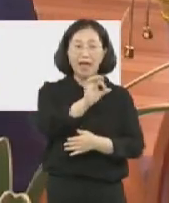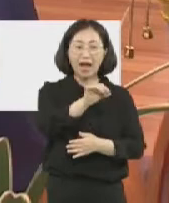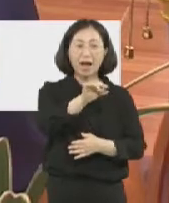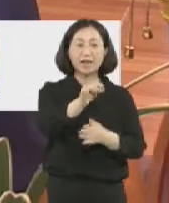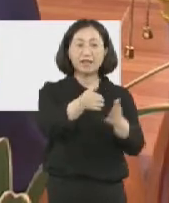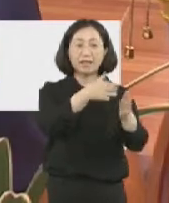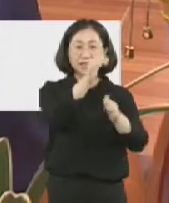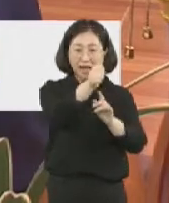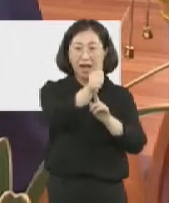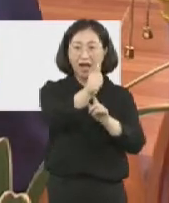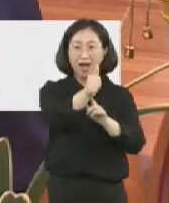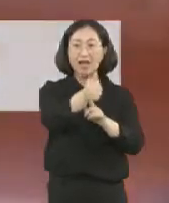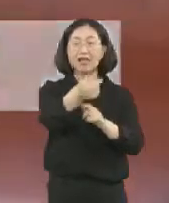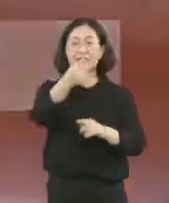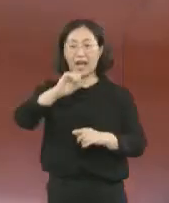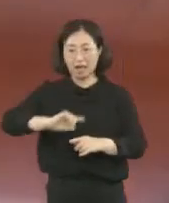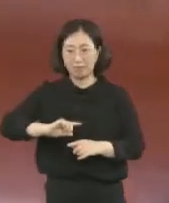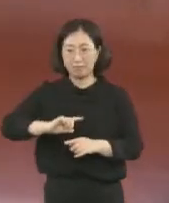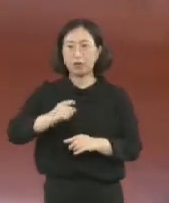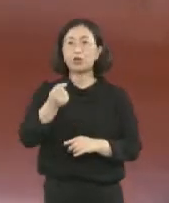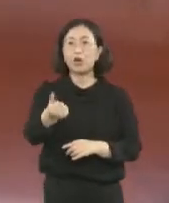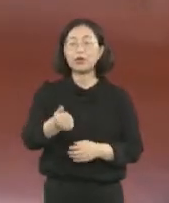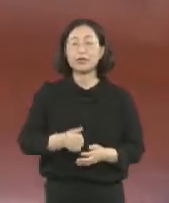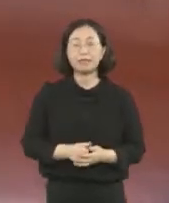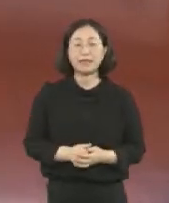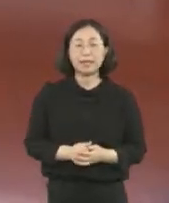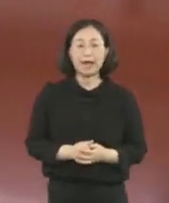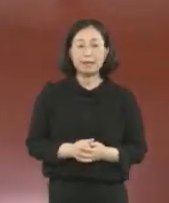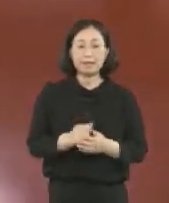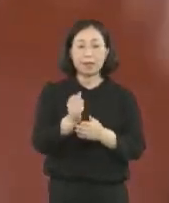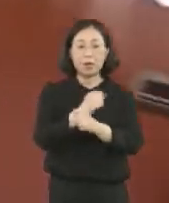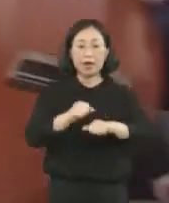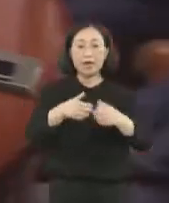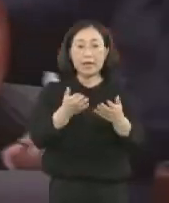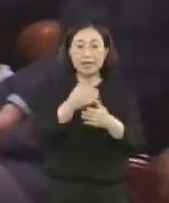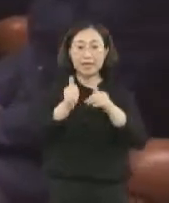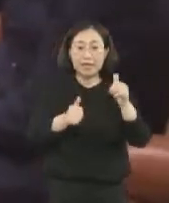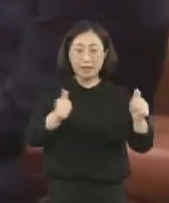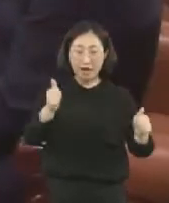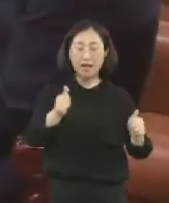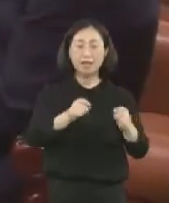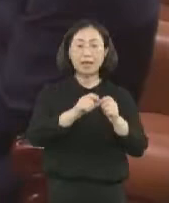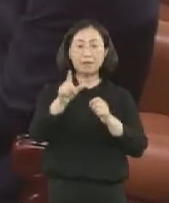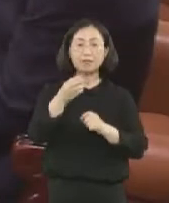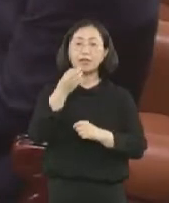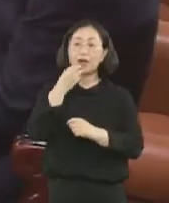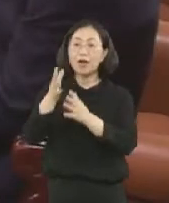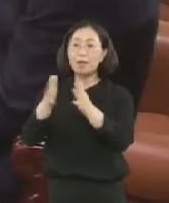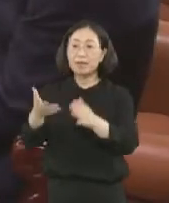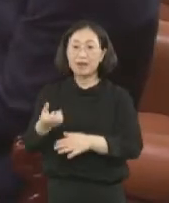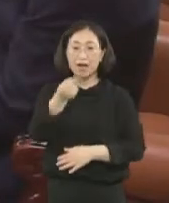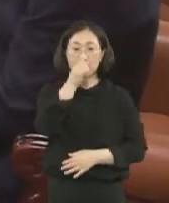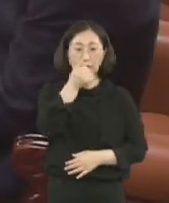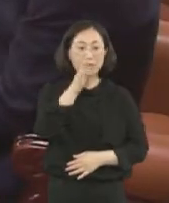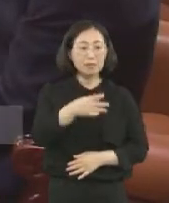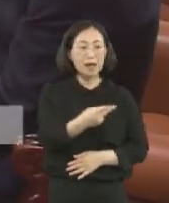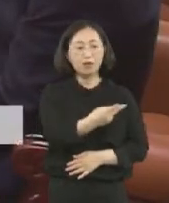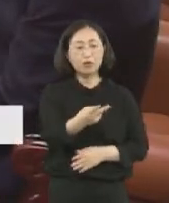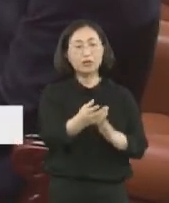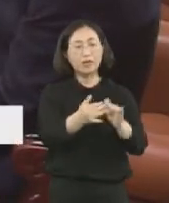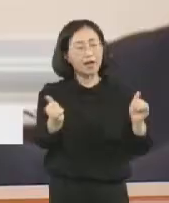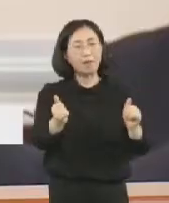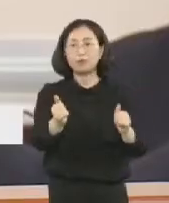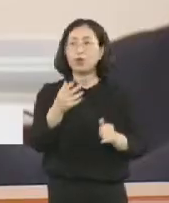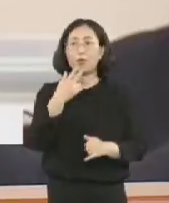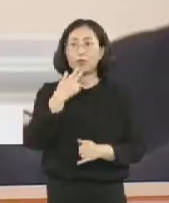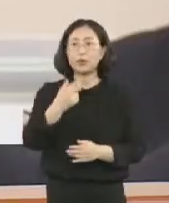이어 끝에서 두 번째입니다. 광역단체장 상당수가 서울의 아파트를 보유하고 있었지만 두 사람은